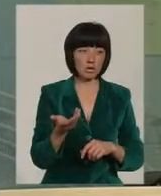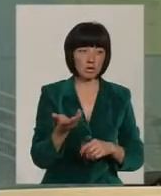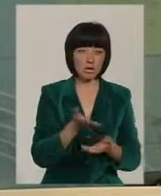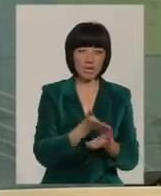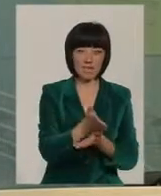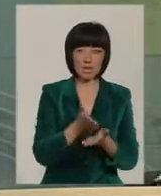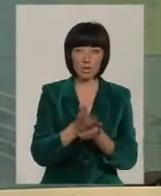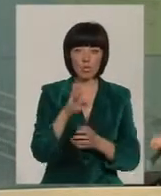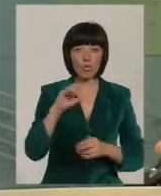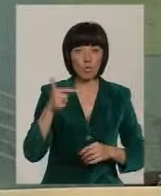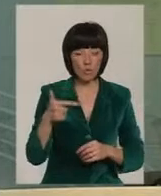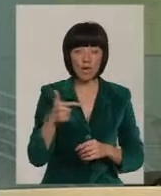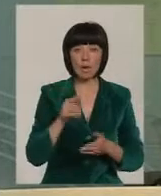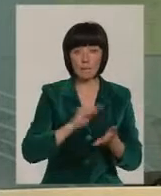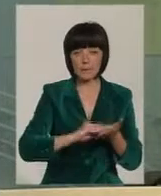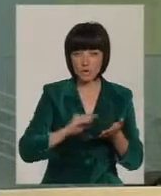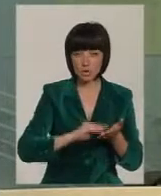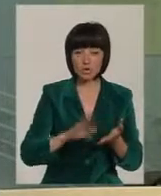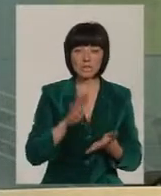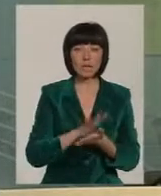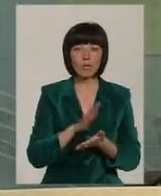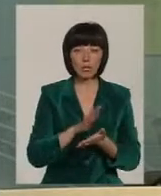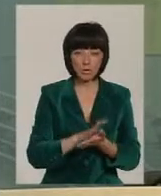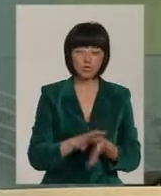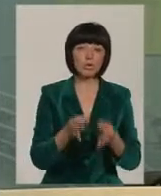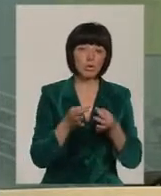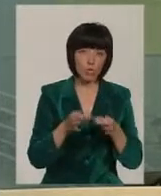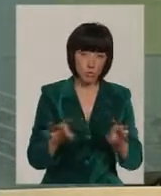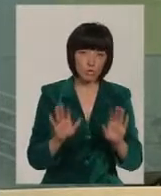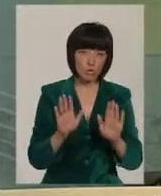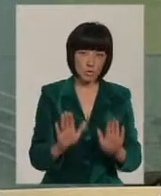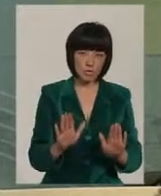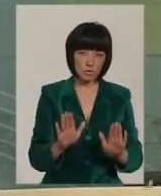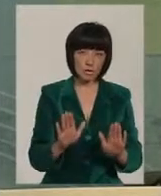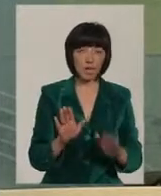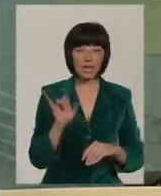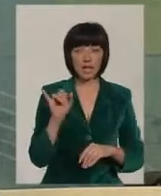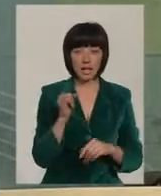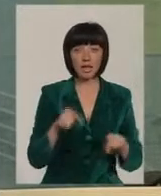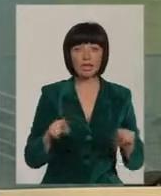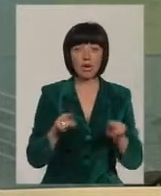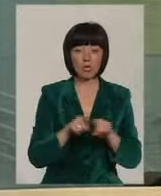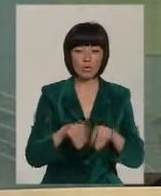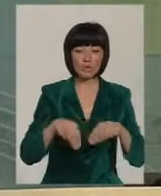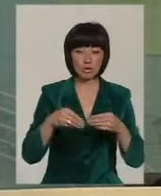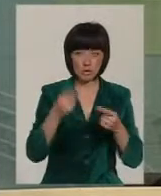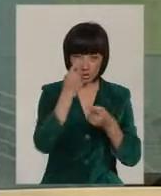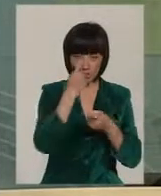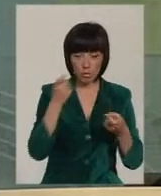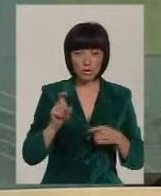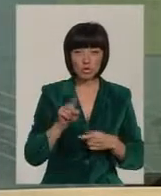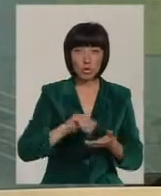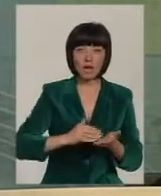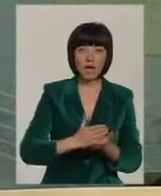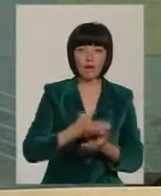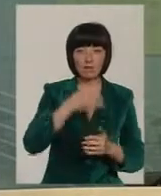витоках Південного Бугу і пишуть, що забруднення допустимі. І також вони надають інформацію, що